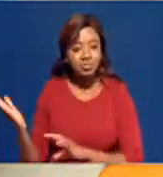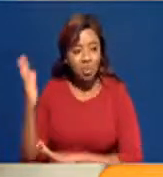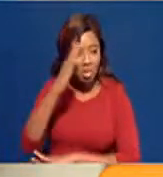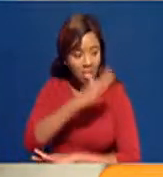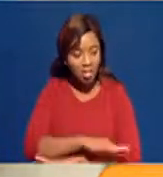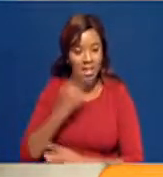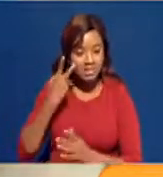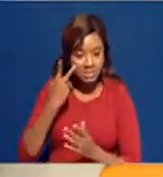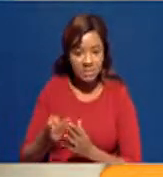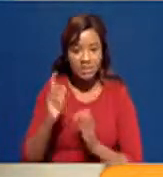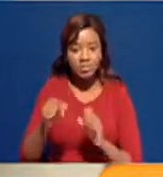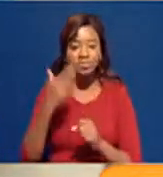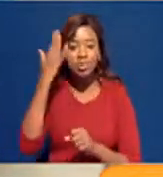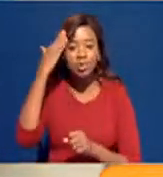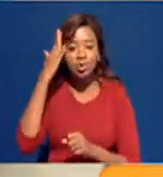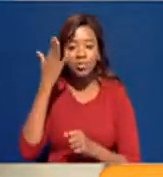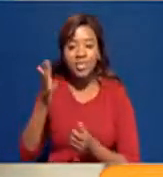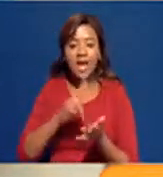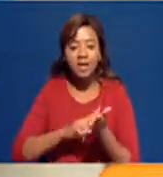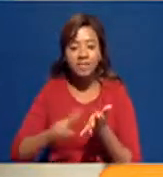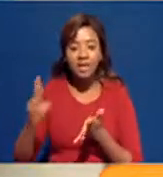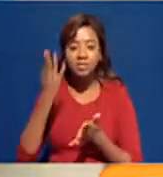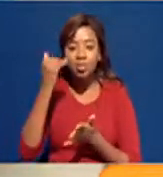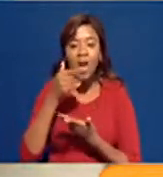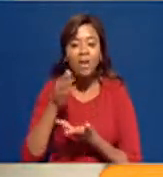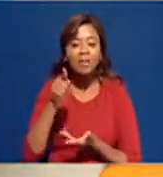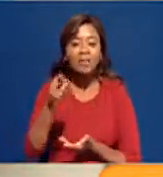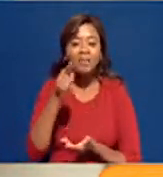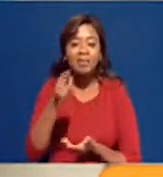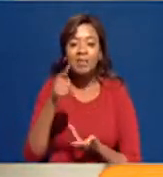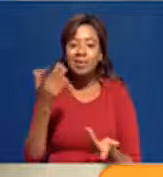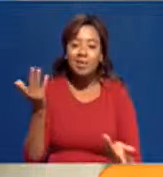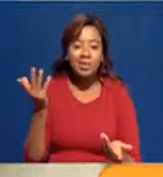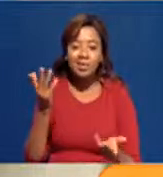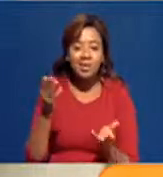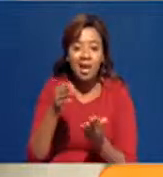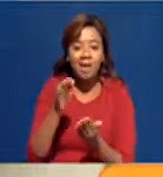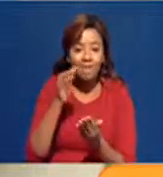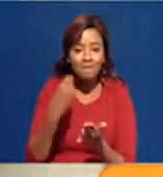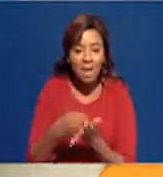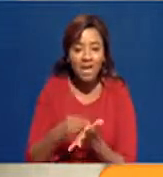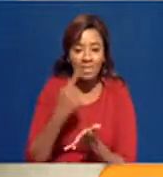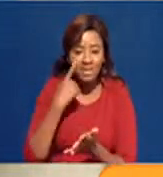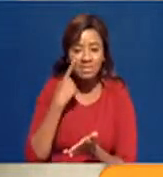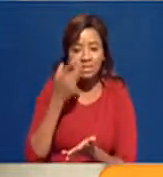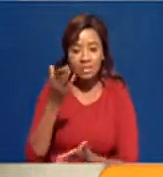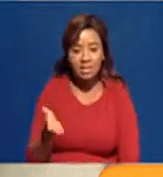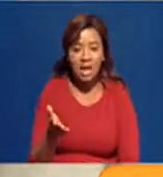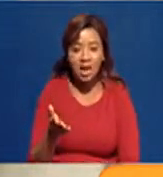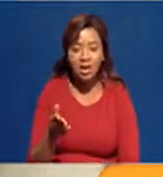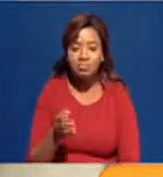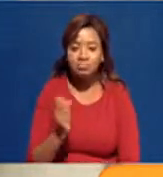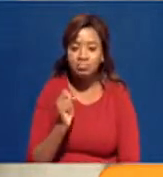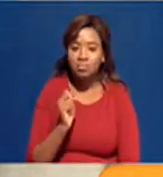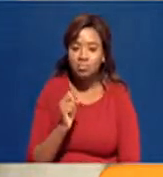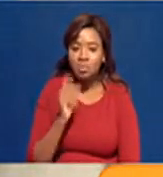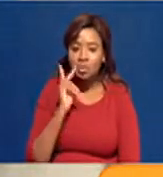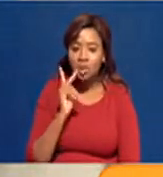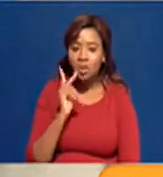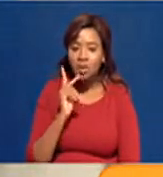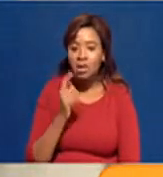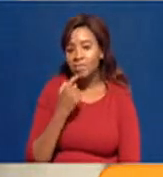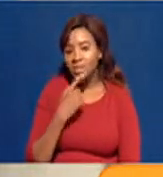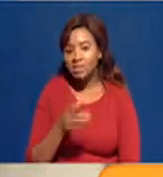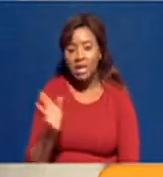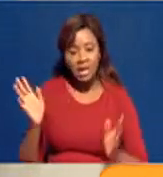tunaweza juu, tutajua kama ni itakuwa ime mature. Haya, akanikamwambia guy,